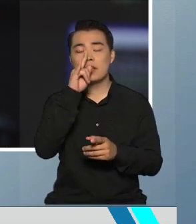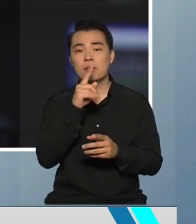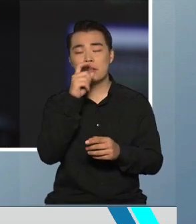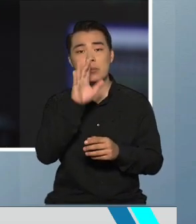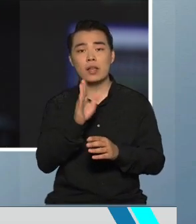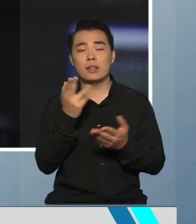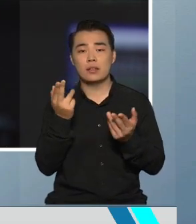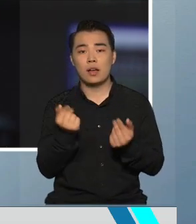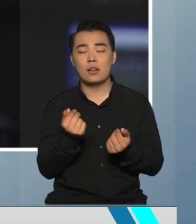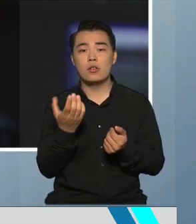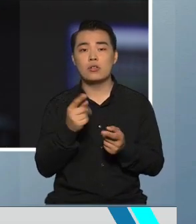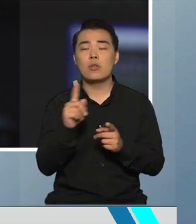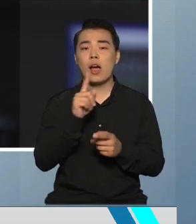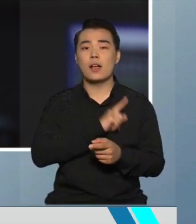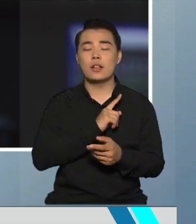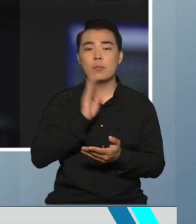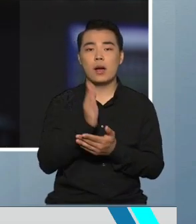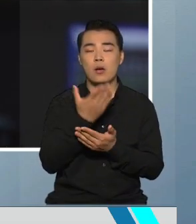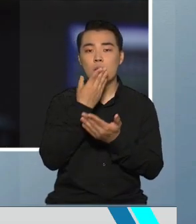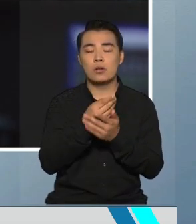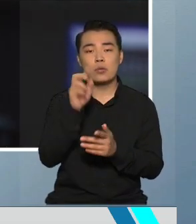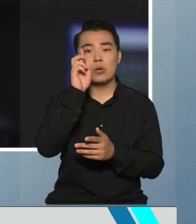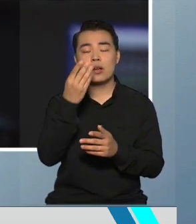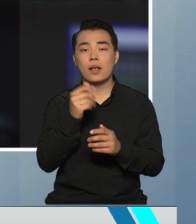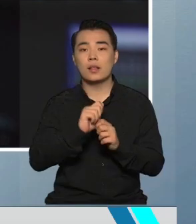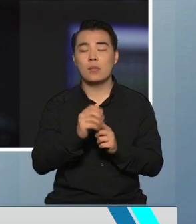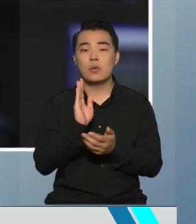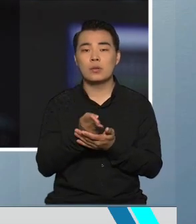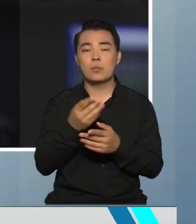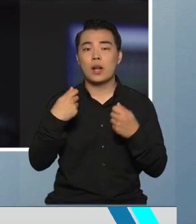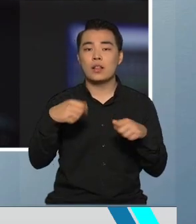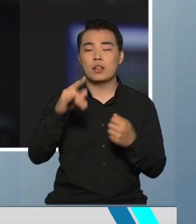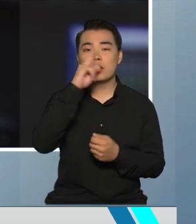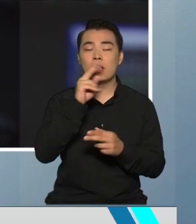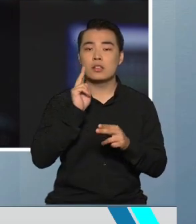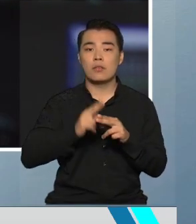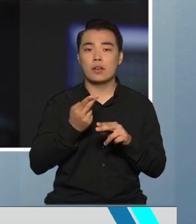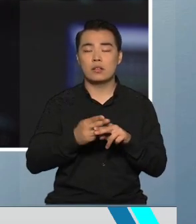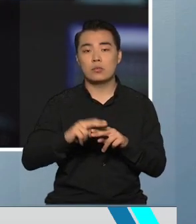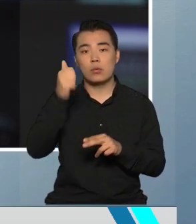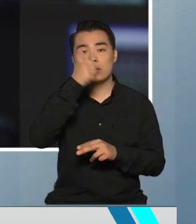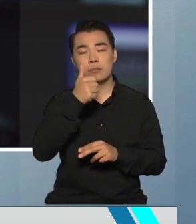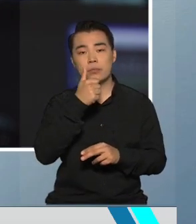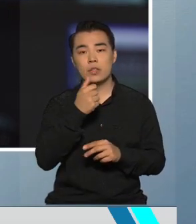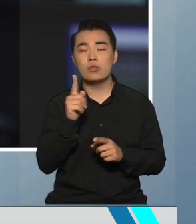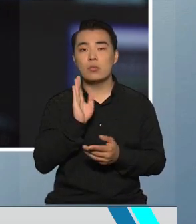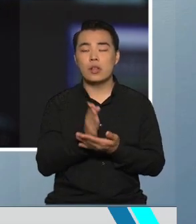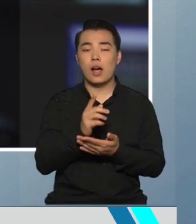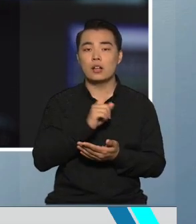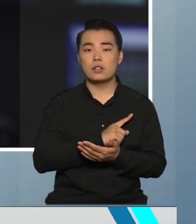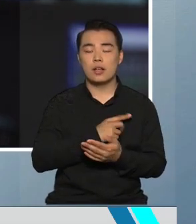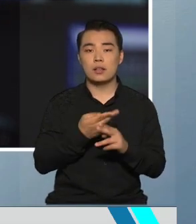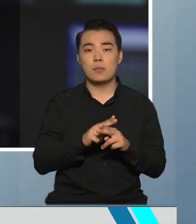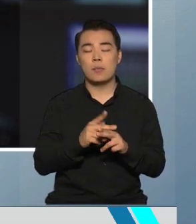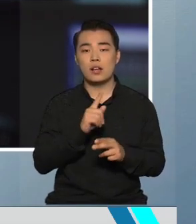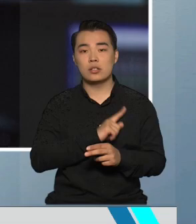неплохие. Как вы думаете, с какими поступлениями в госказну от продажи нефти может завершиться этот год? Если можно сейчас сделать такие